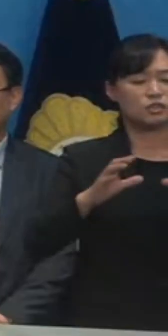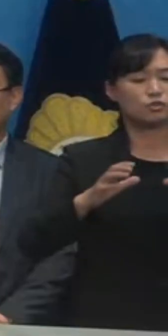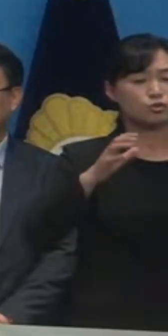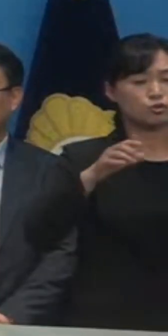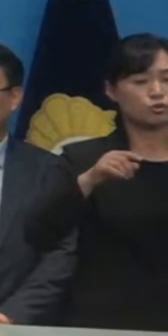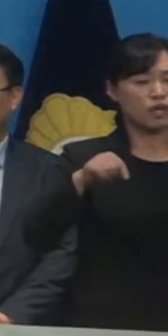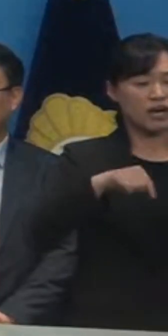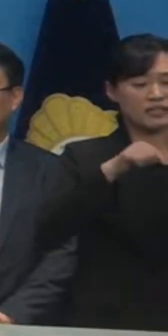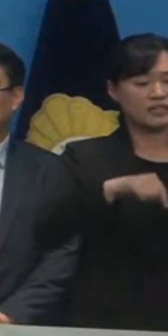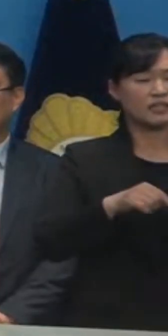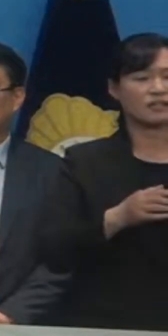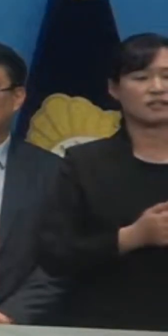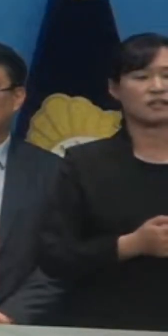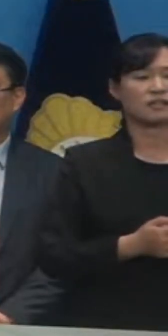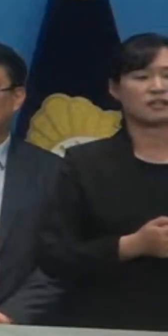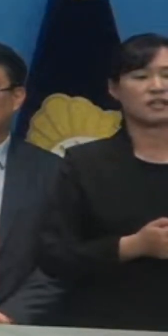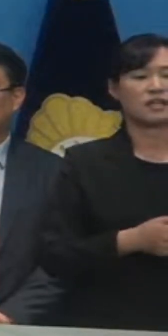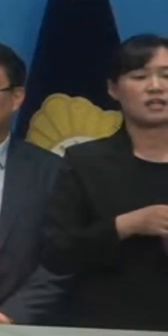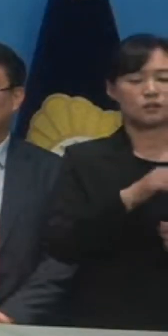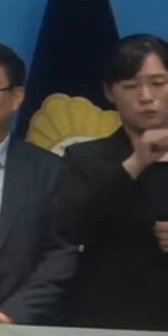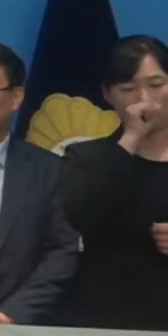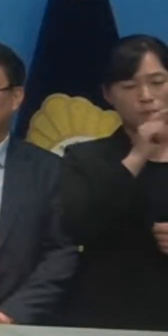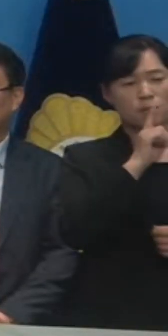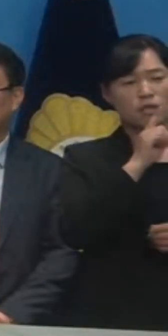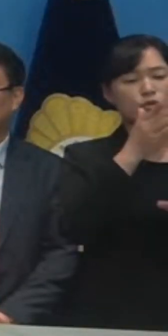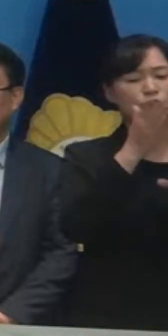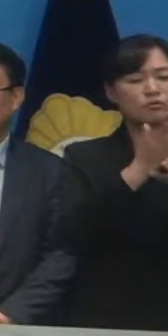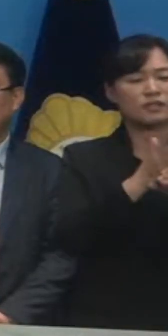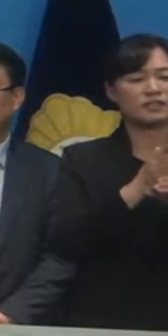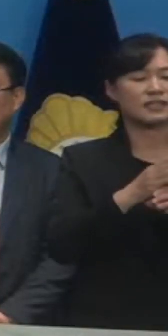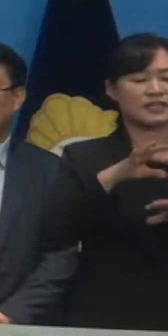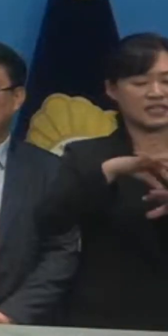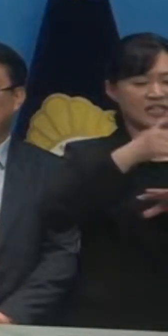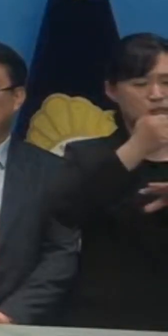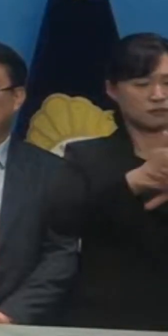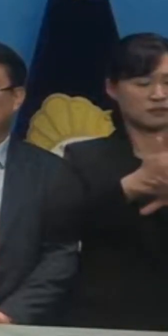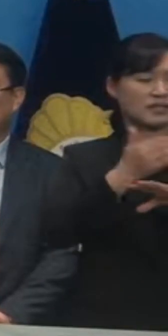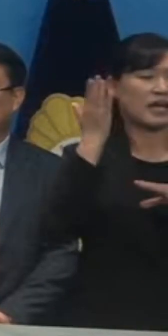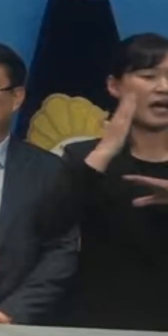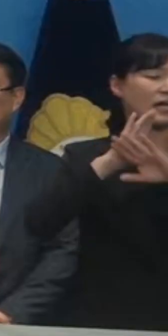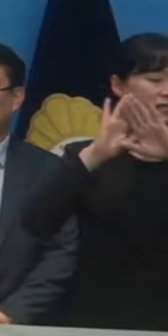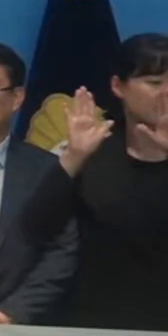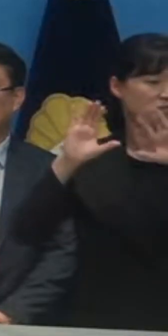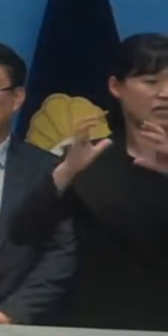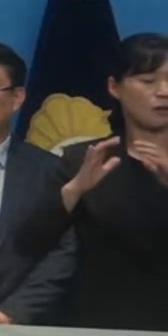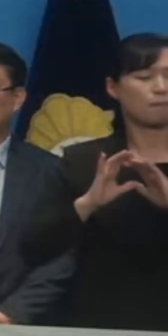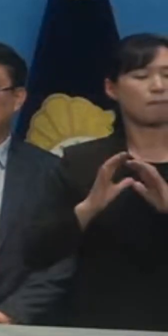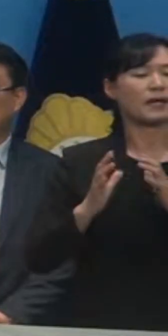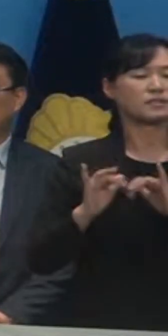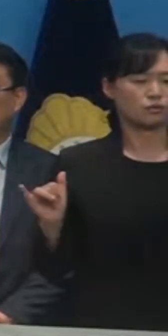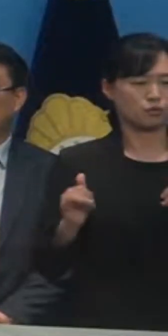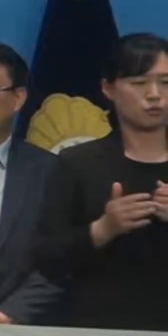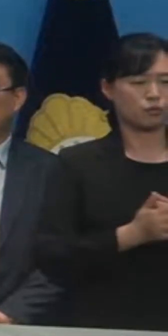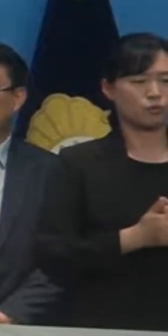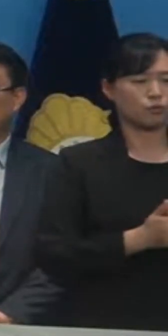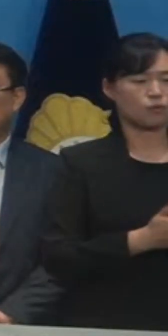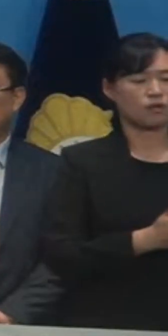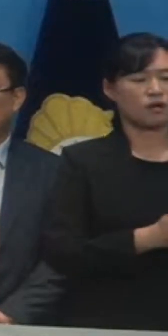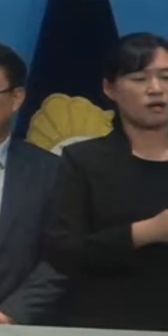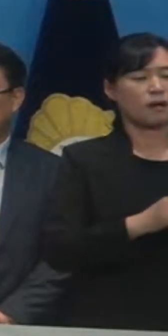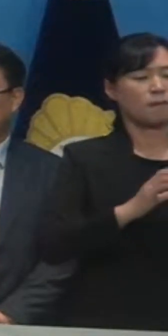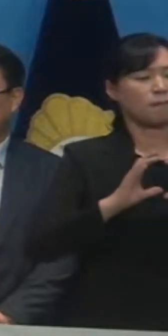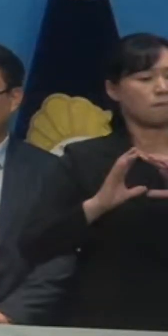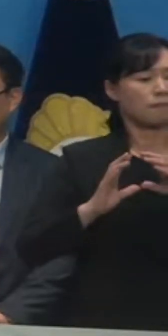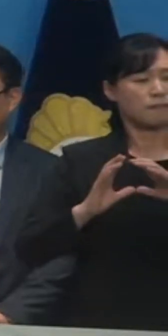지구상의 여러 명인들이 명언 중에는 임금은 하늘의 백성이고 백성은 하늘의 달이다라고